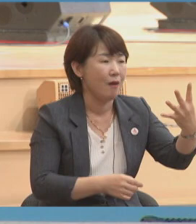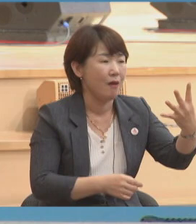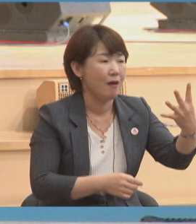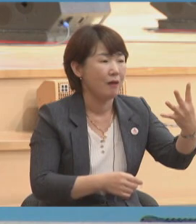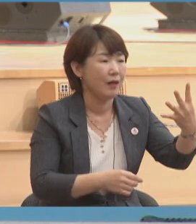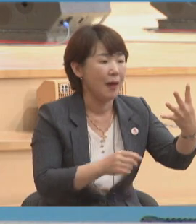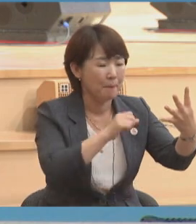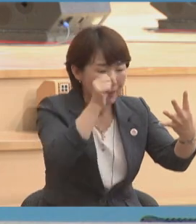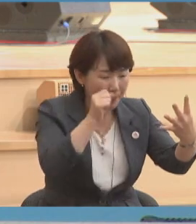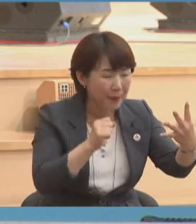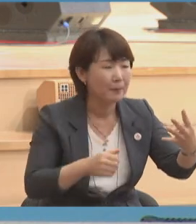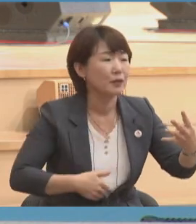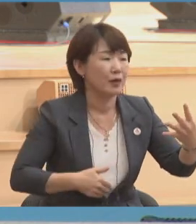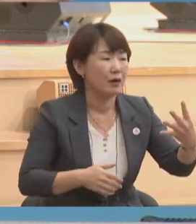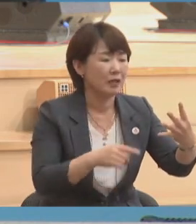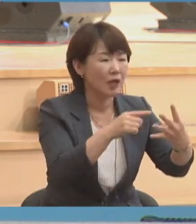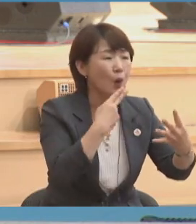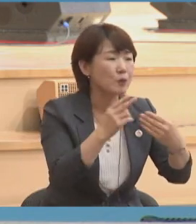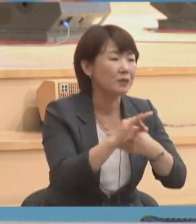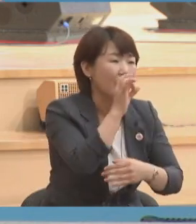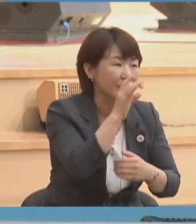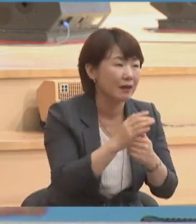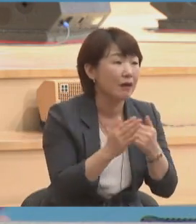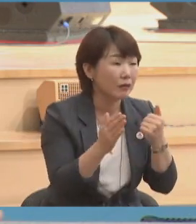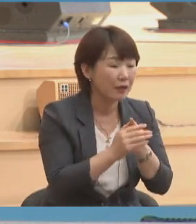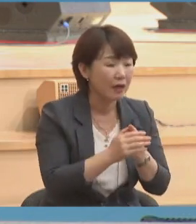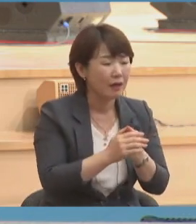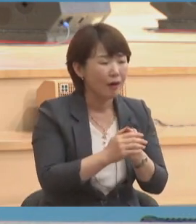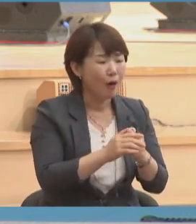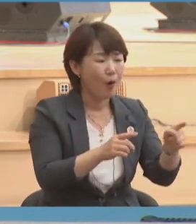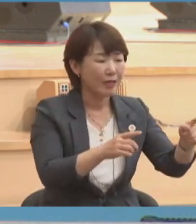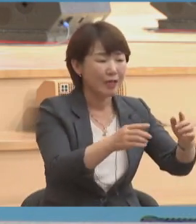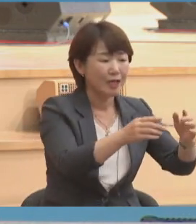이제 주민들은 대형 로펌에